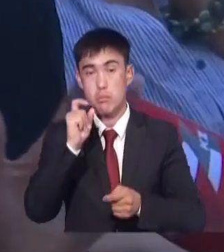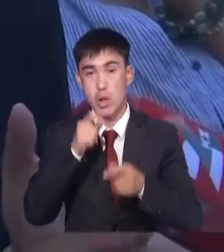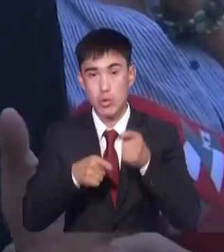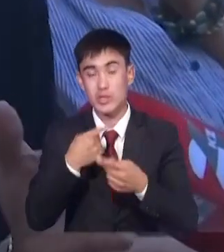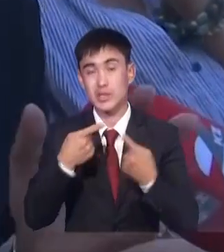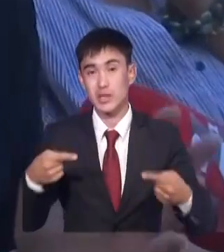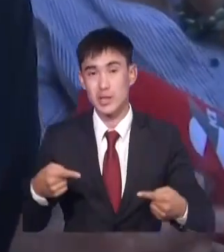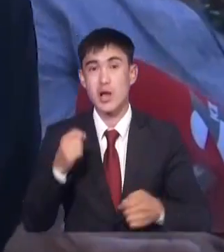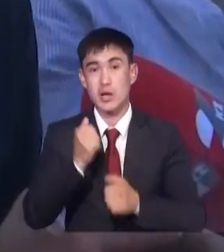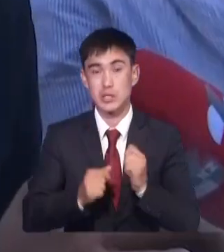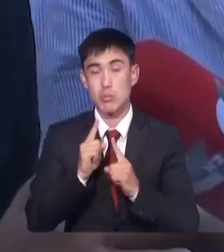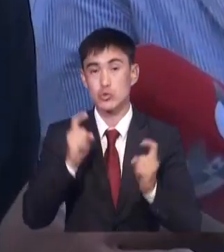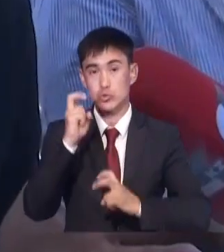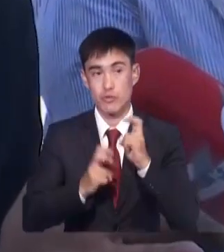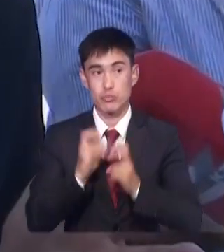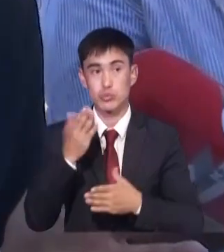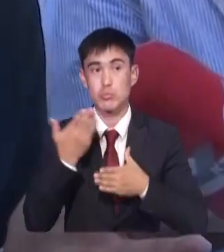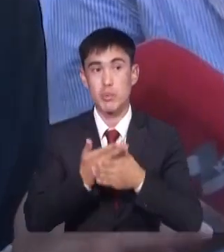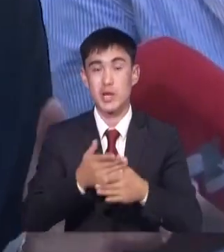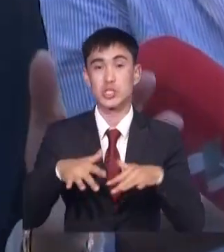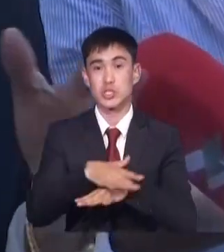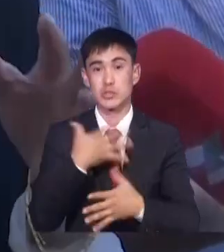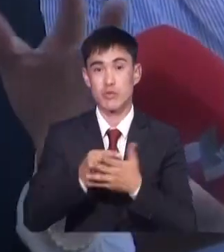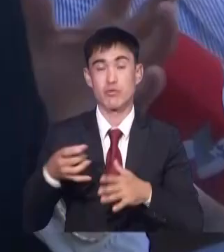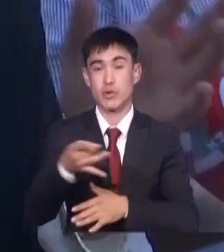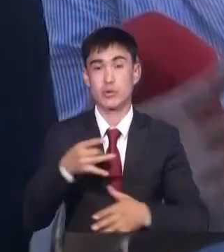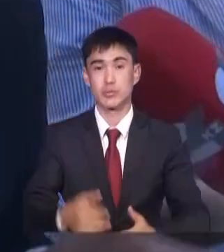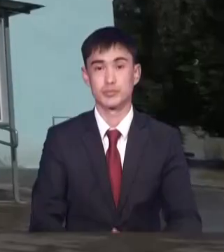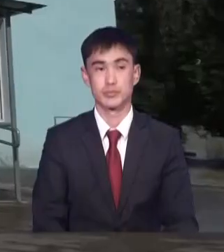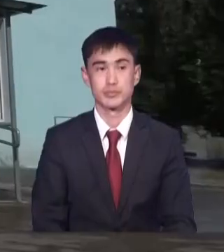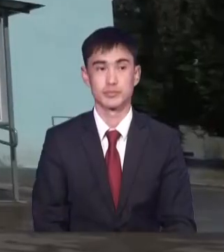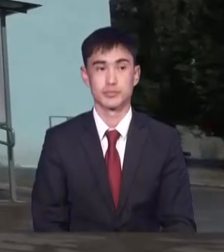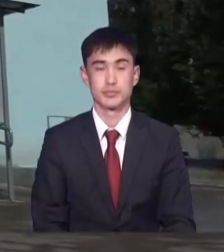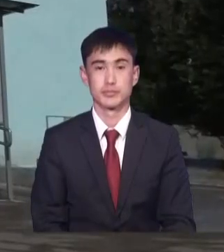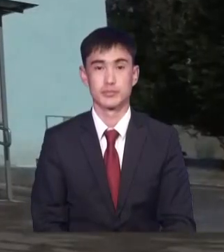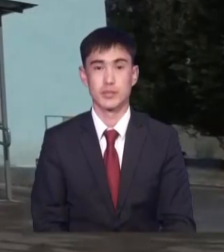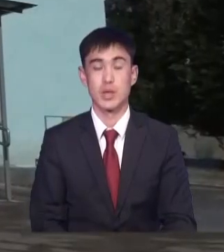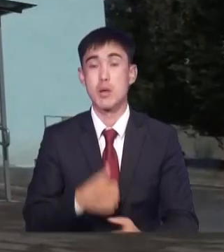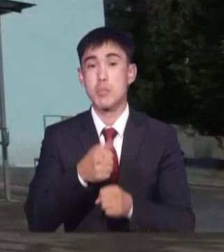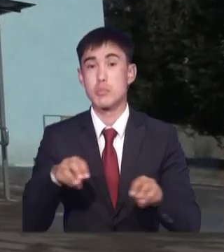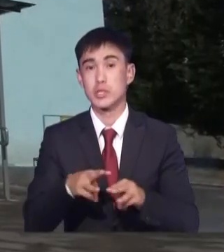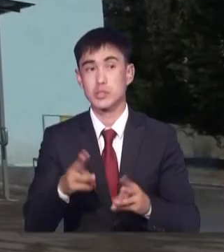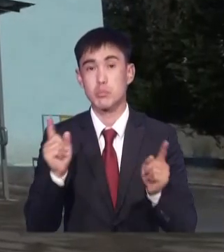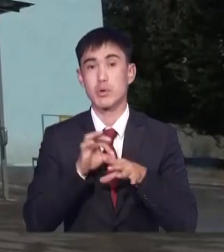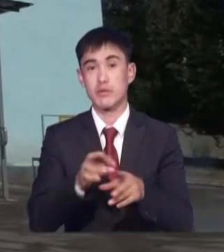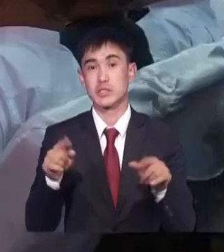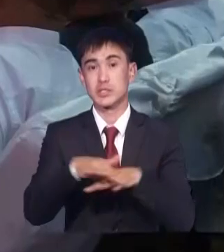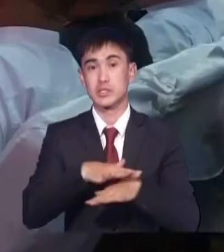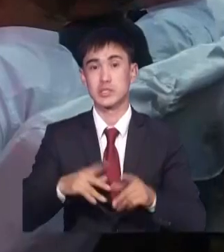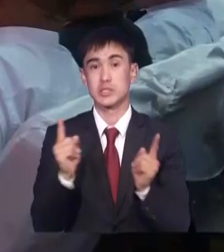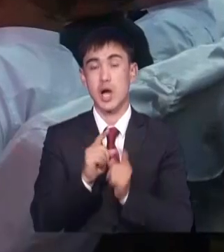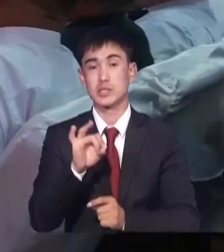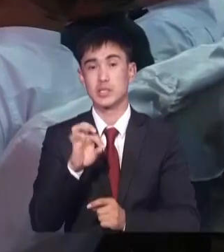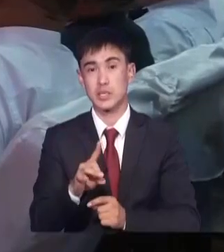так далее. Каждый большой завод пусть помогает жителям своего района. Вице-премьер также провела встречи с жителями сел